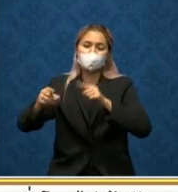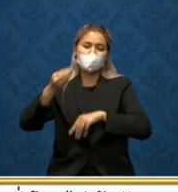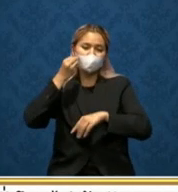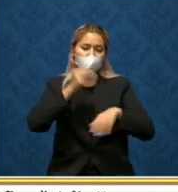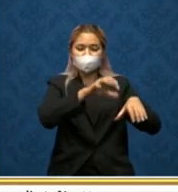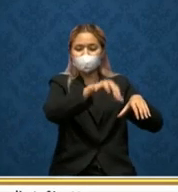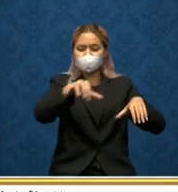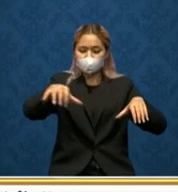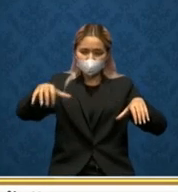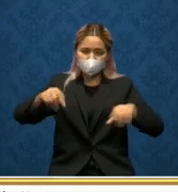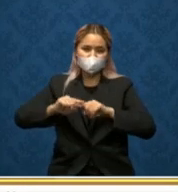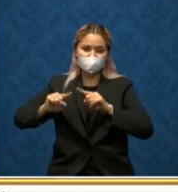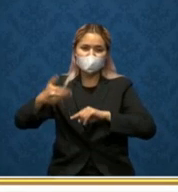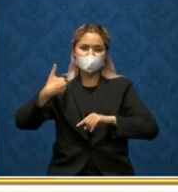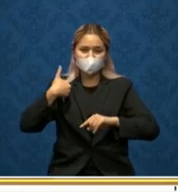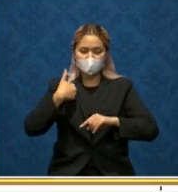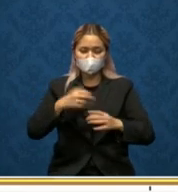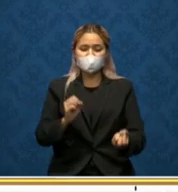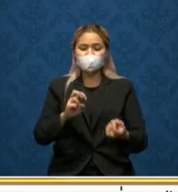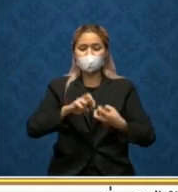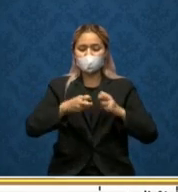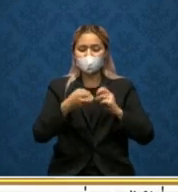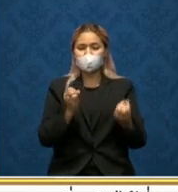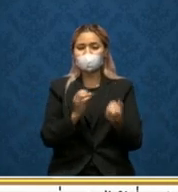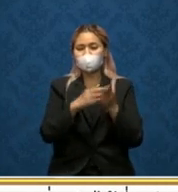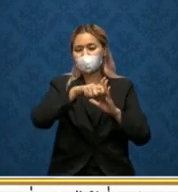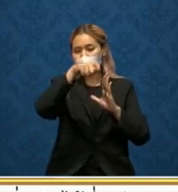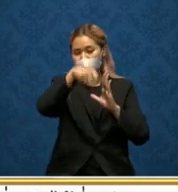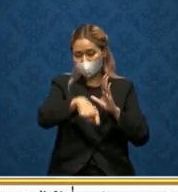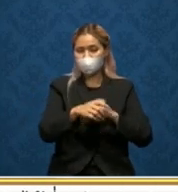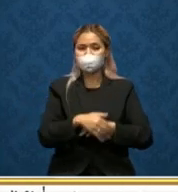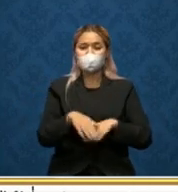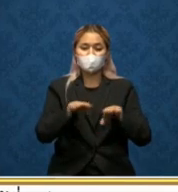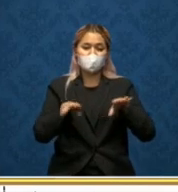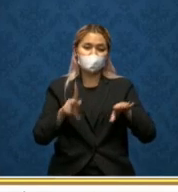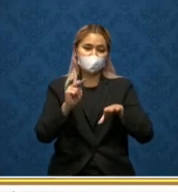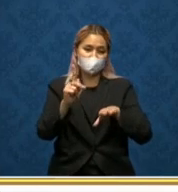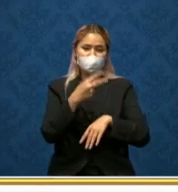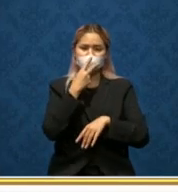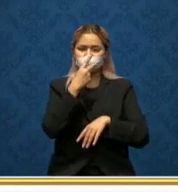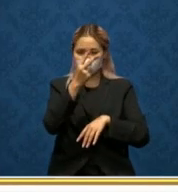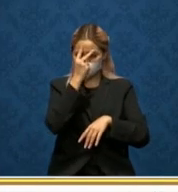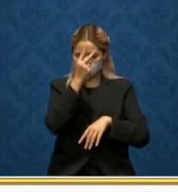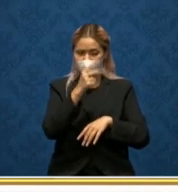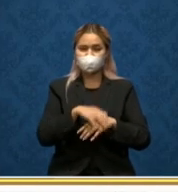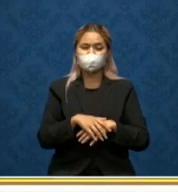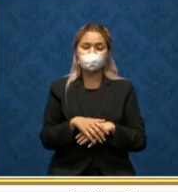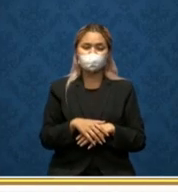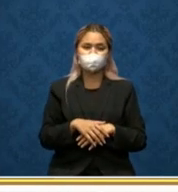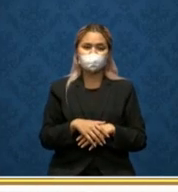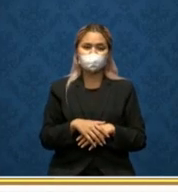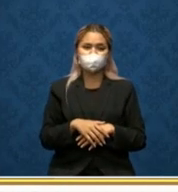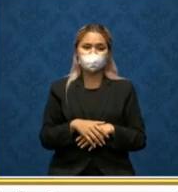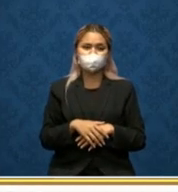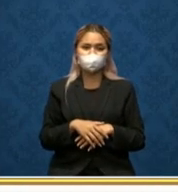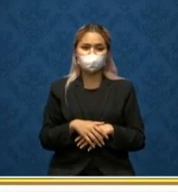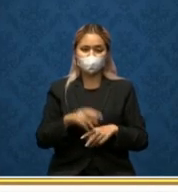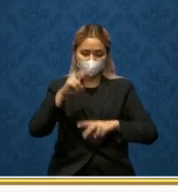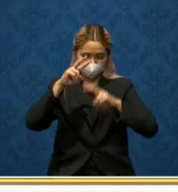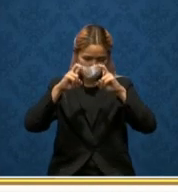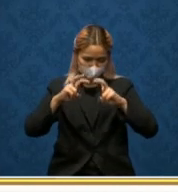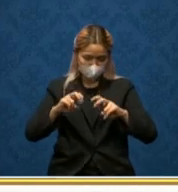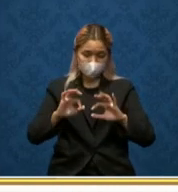ที่เป็นเหตุการยิงที่โคราชมีอันไหนเข้าหลักเกณฑ์บ้างมยครับธนารักษ์ท่านปล่อยมาได้ยังไงครับผมถามธนารักษ์จริงๆท่านทราบมย